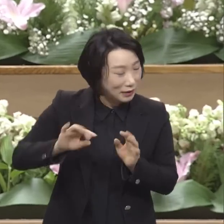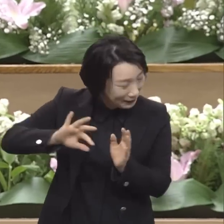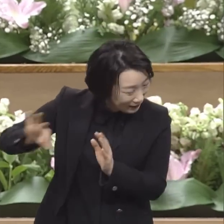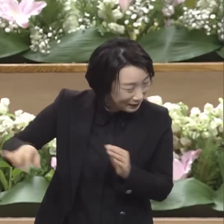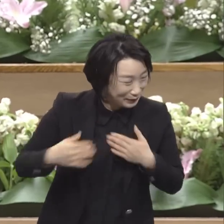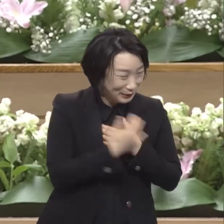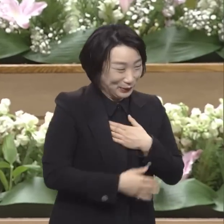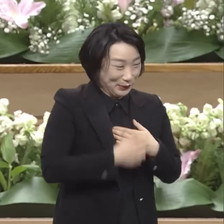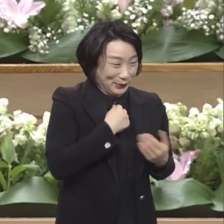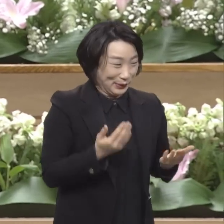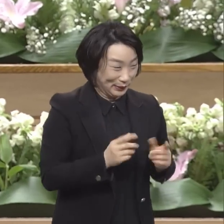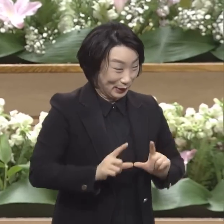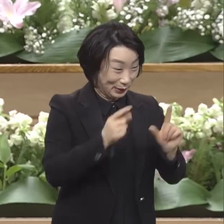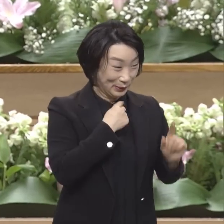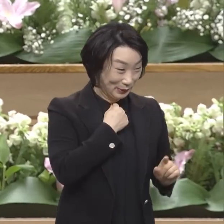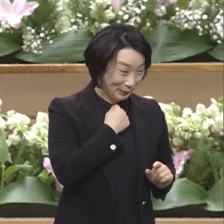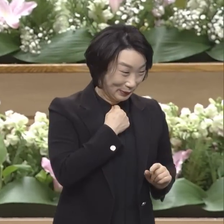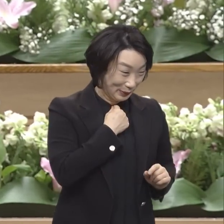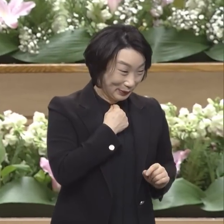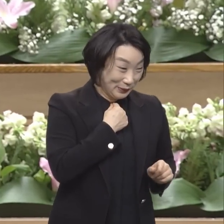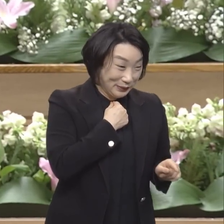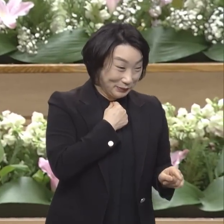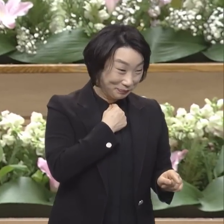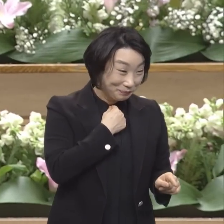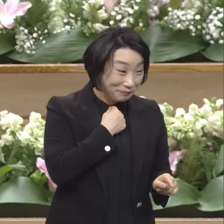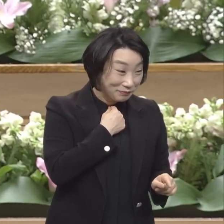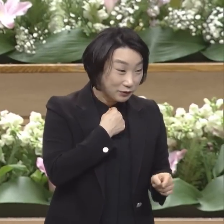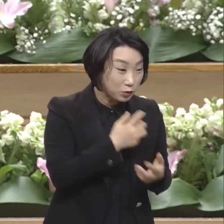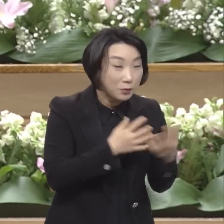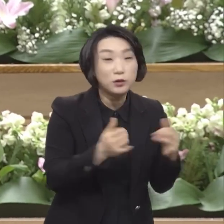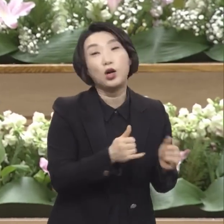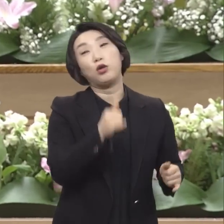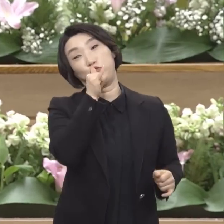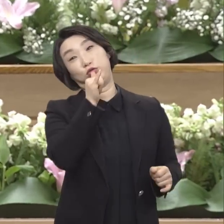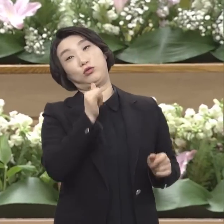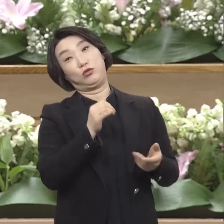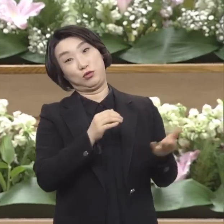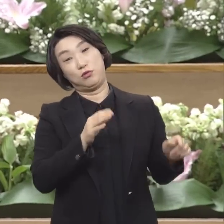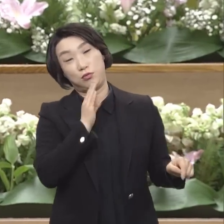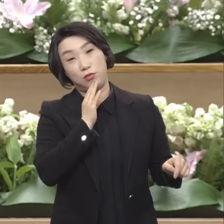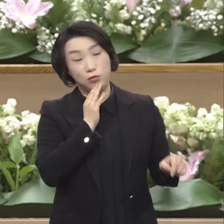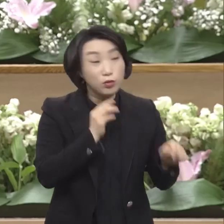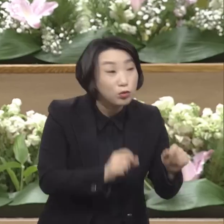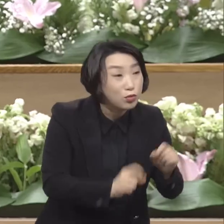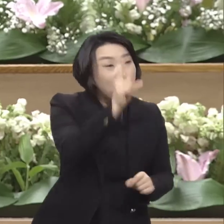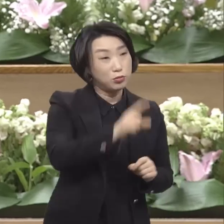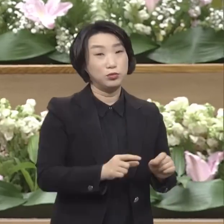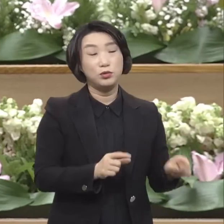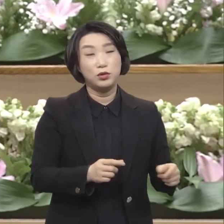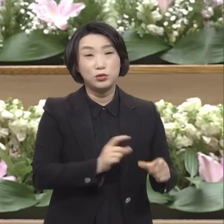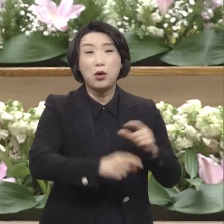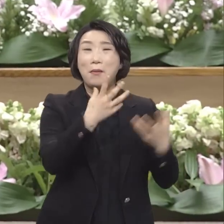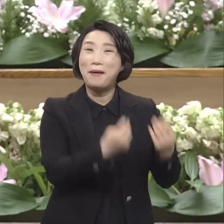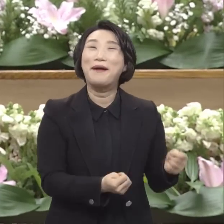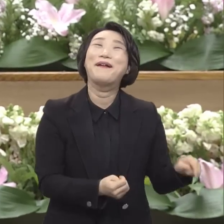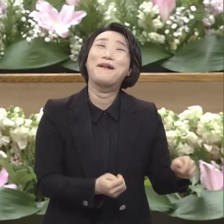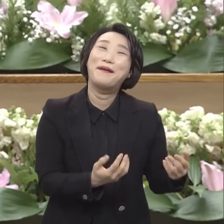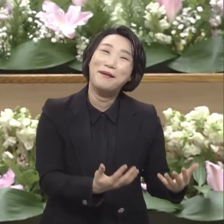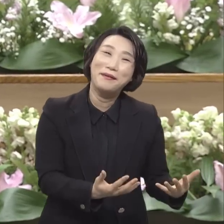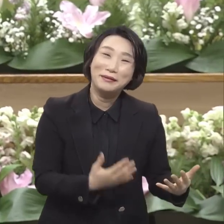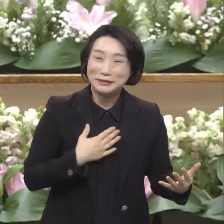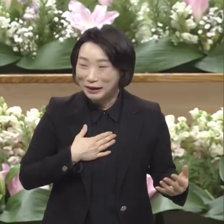육신이 원하는 대로 살고 싶은 이런 욕망이 가득한 사람이 더 많다. 그럼 어떡하나